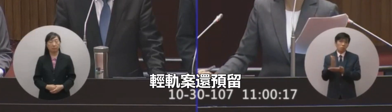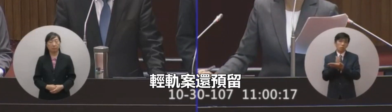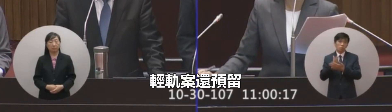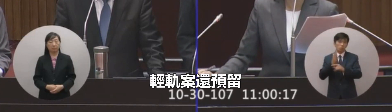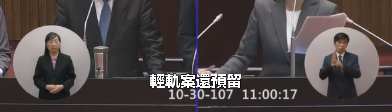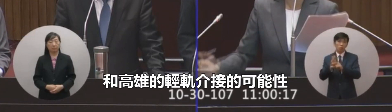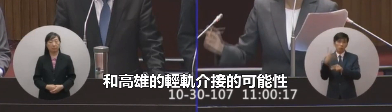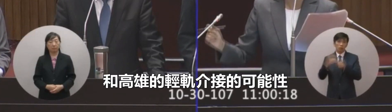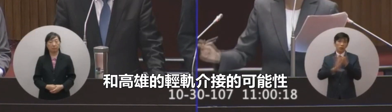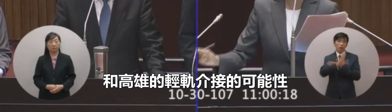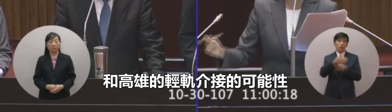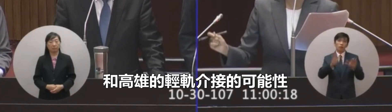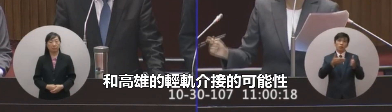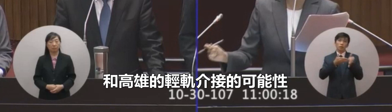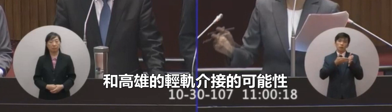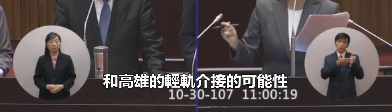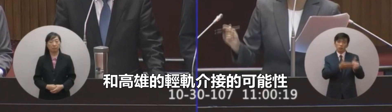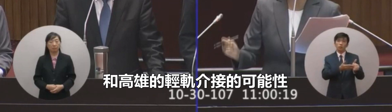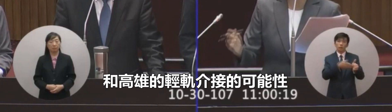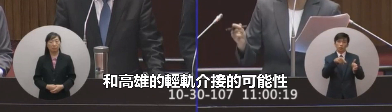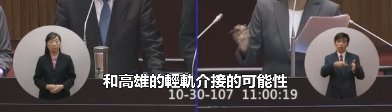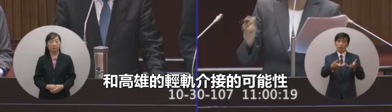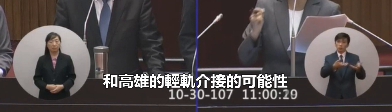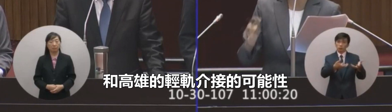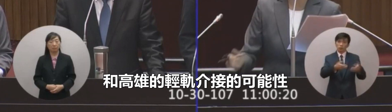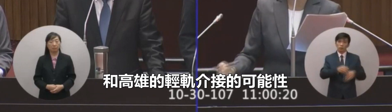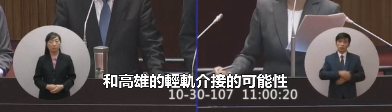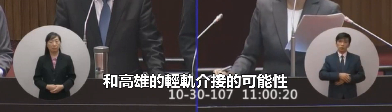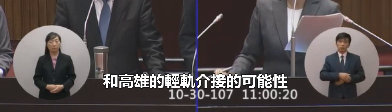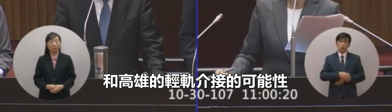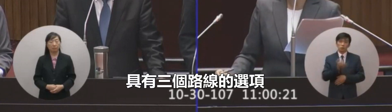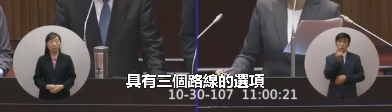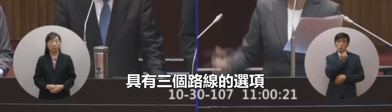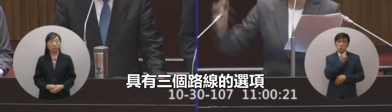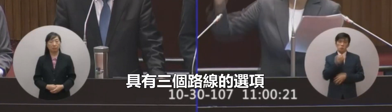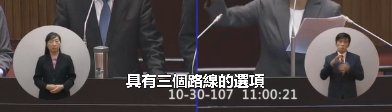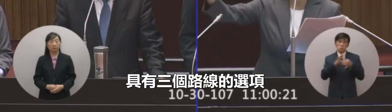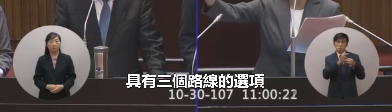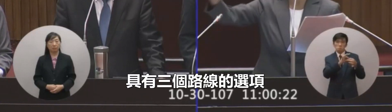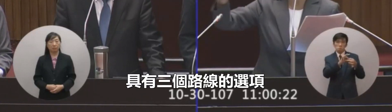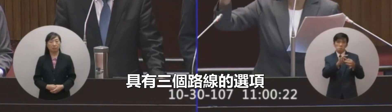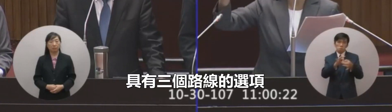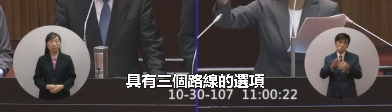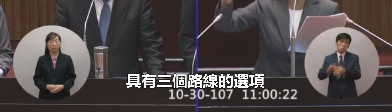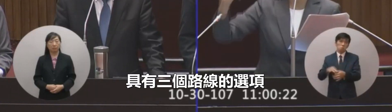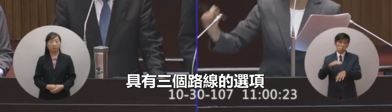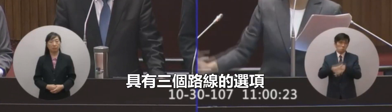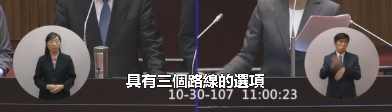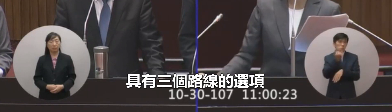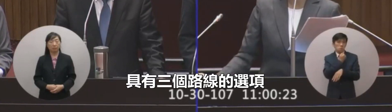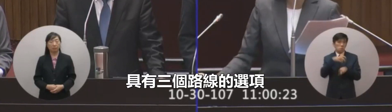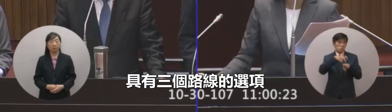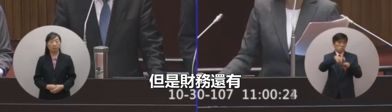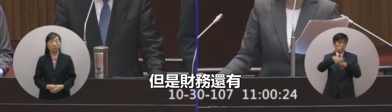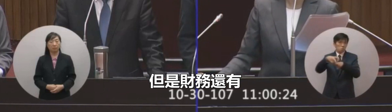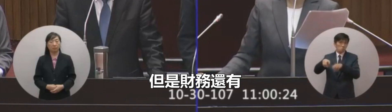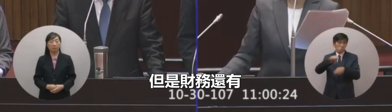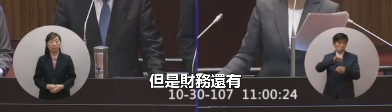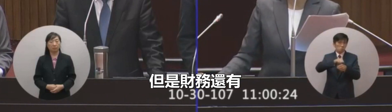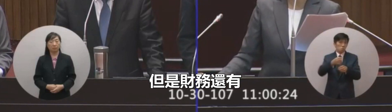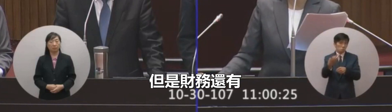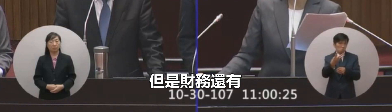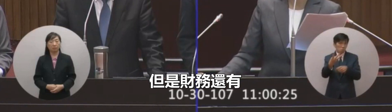案还预留和高雄的轻轨借接的可能性，具有3个路线的选项，但